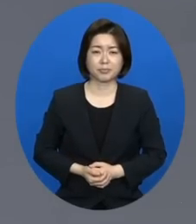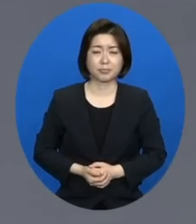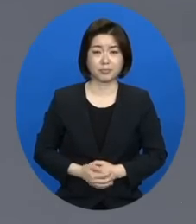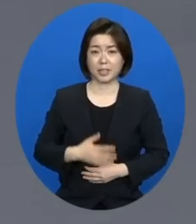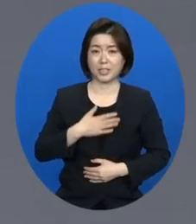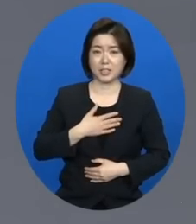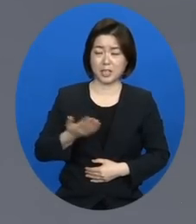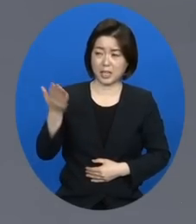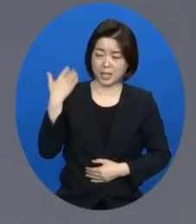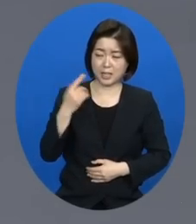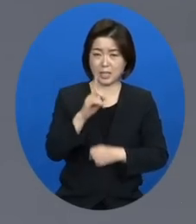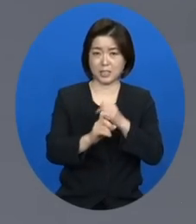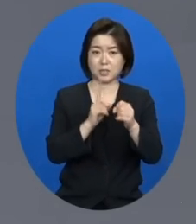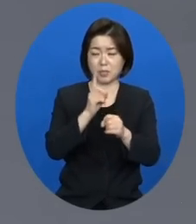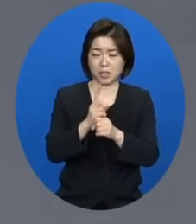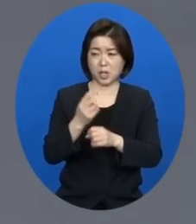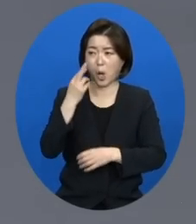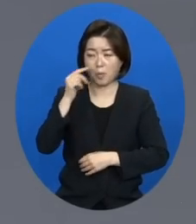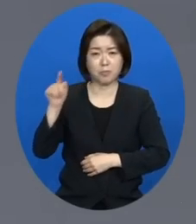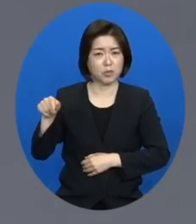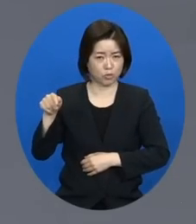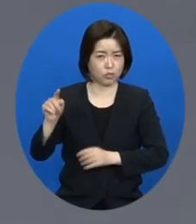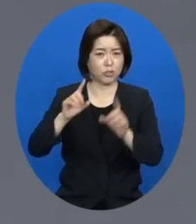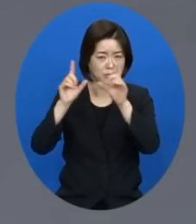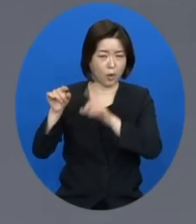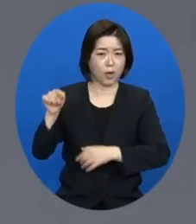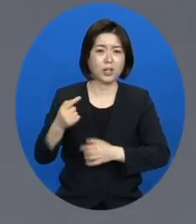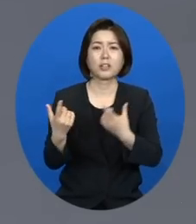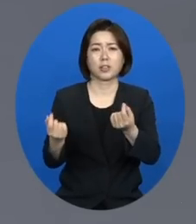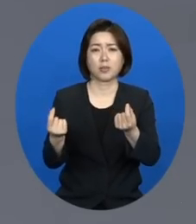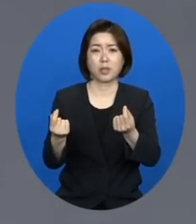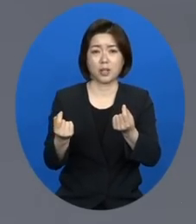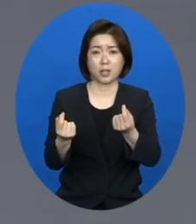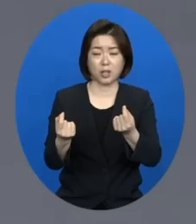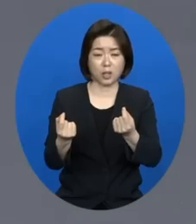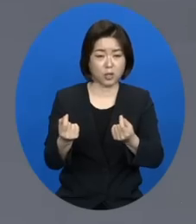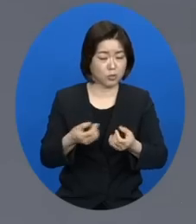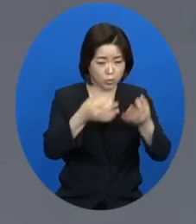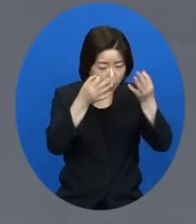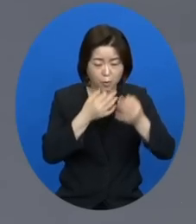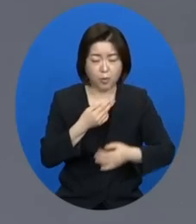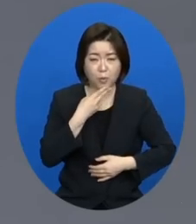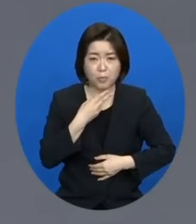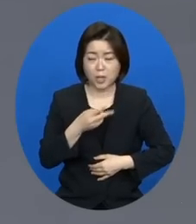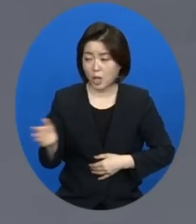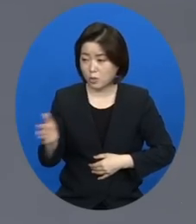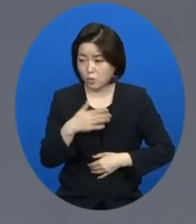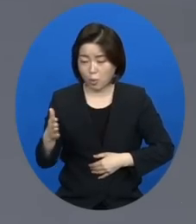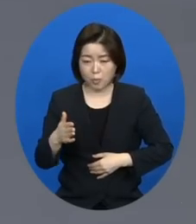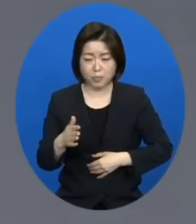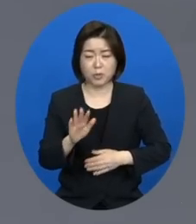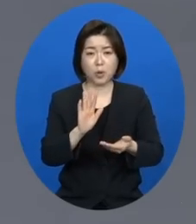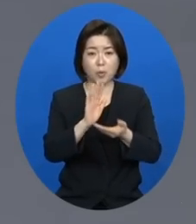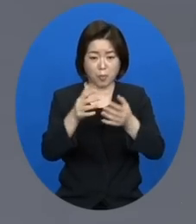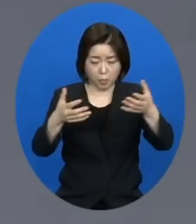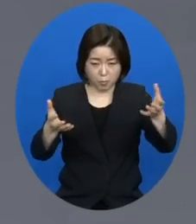저에게는 지난 11년의 미국 생활이 그런 시간이었어요. 아무도 보이지 않을 때, 아무도 없는 본당에서 기도할 때의